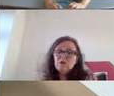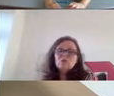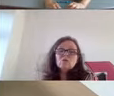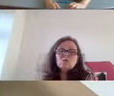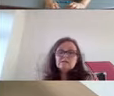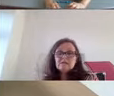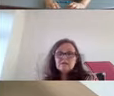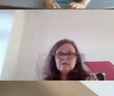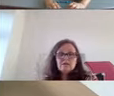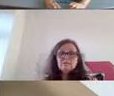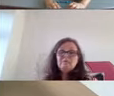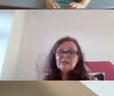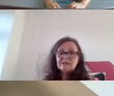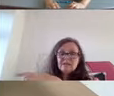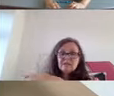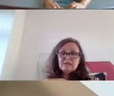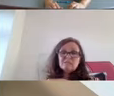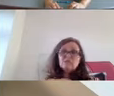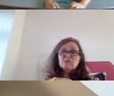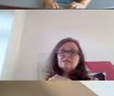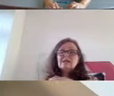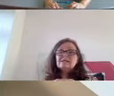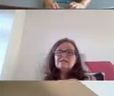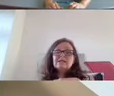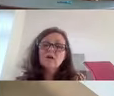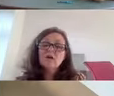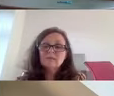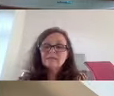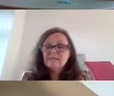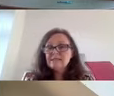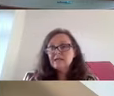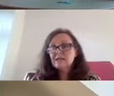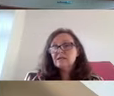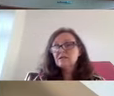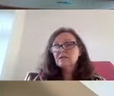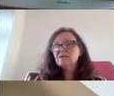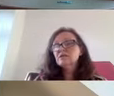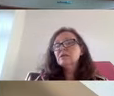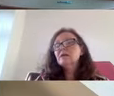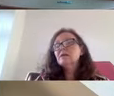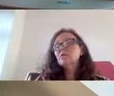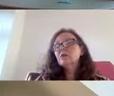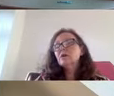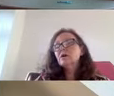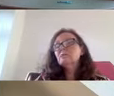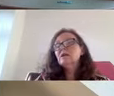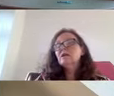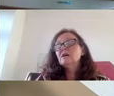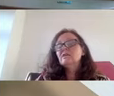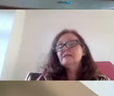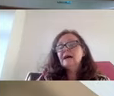können und bildet dann eben als Betonteil das Ganze ab. Und man sieht hier eigentlich schon ganz gut an dem